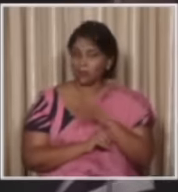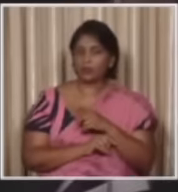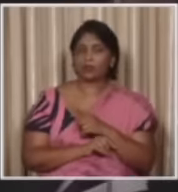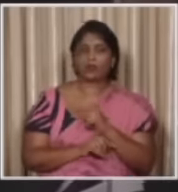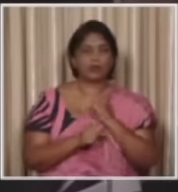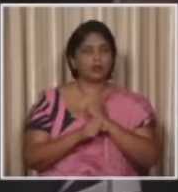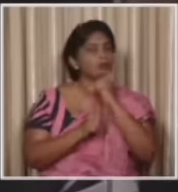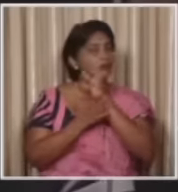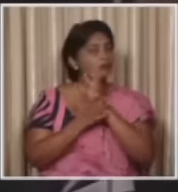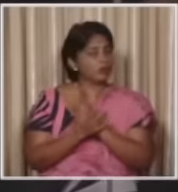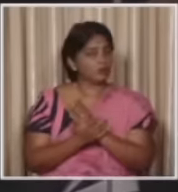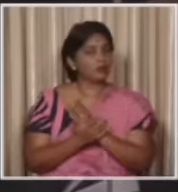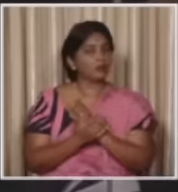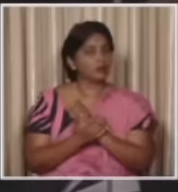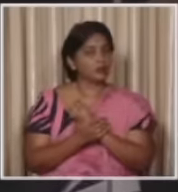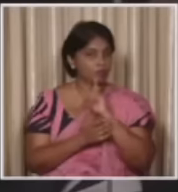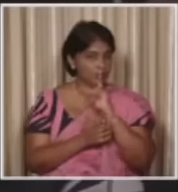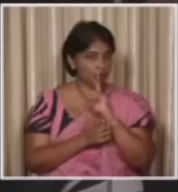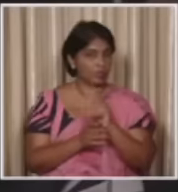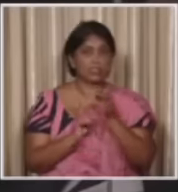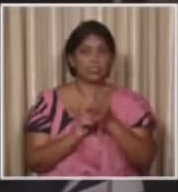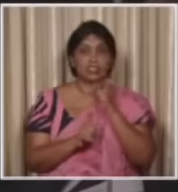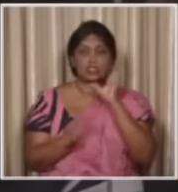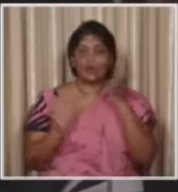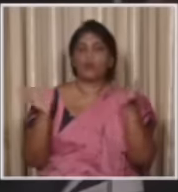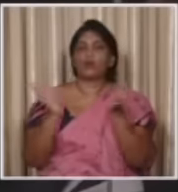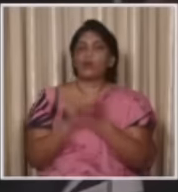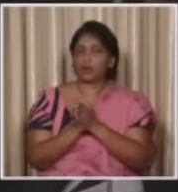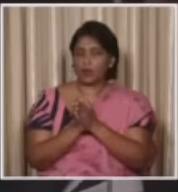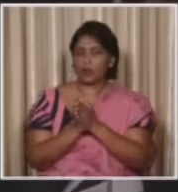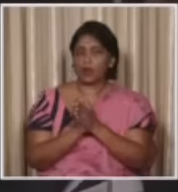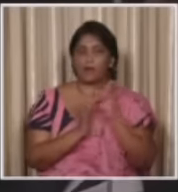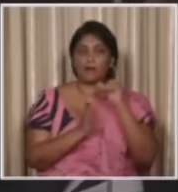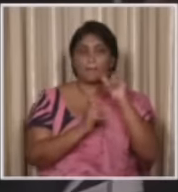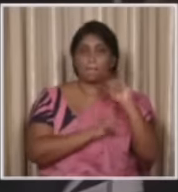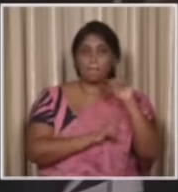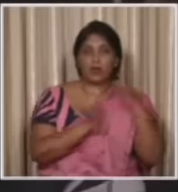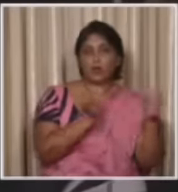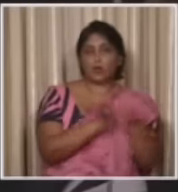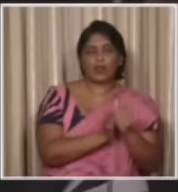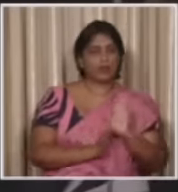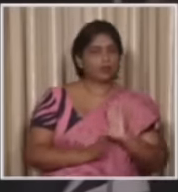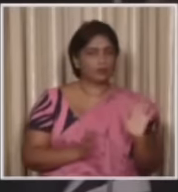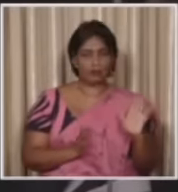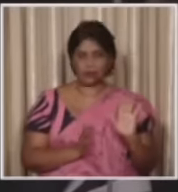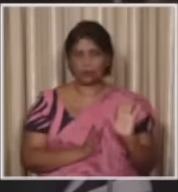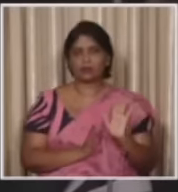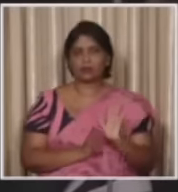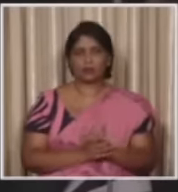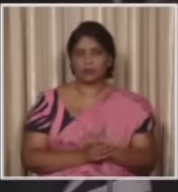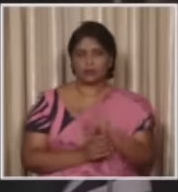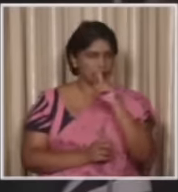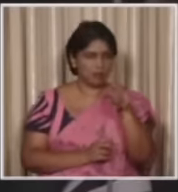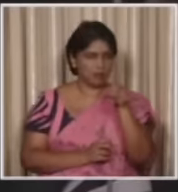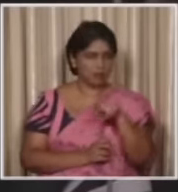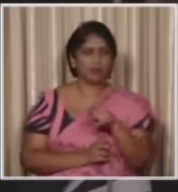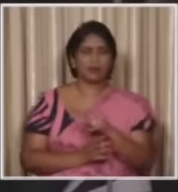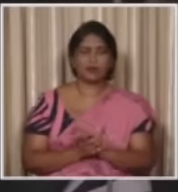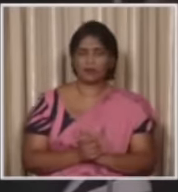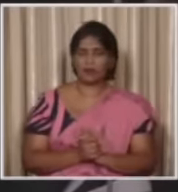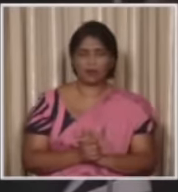ආනුක ව්‍යවස්ථාදායක සභාව කියන්නේ විධායකයේ කොටසක් මිසක් ව්‍යවස්ථාදායකයේ කොටසක් නෙවෙයි. That's wrong. එහෙමනම්